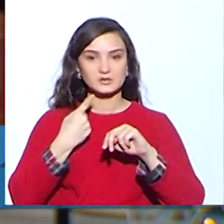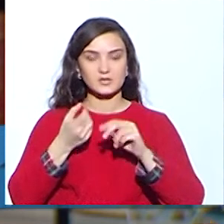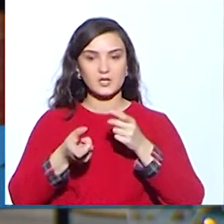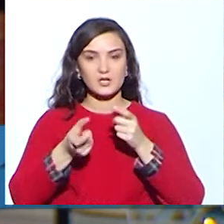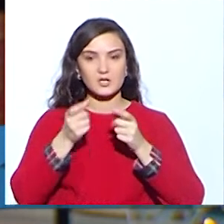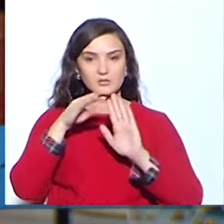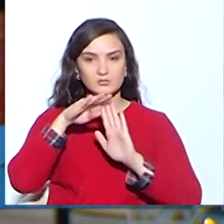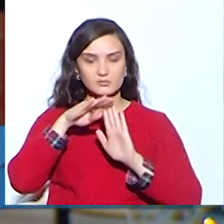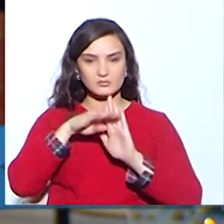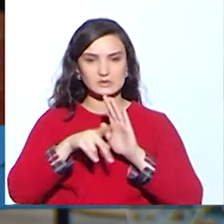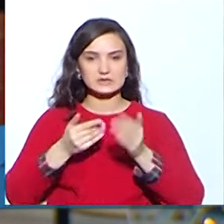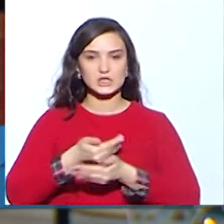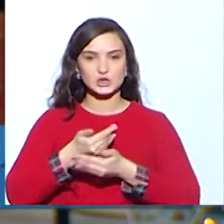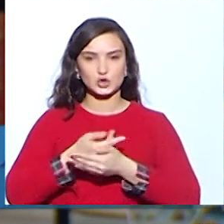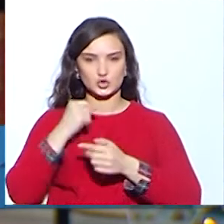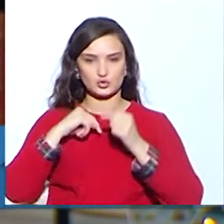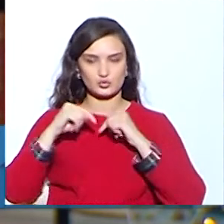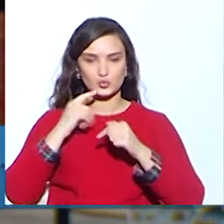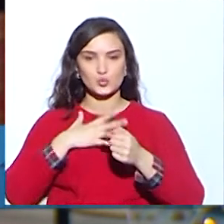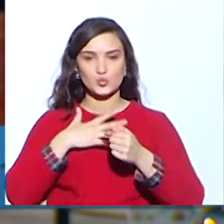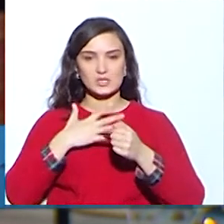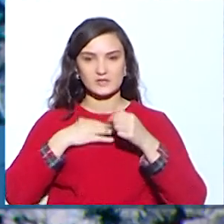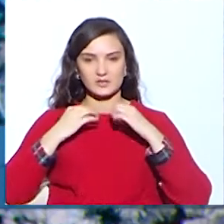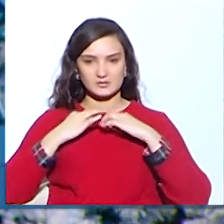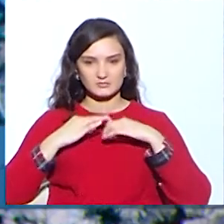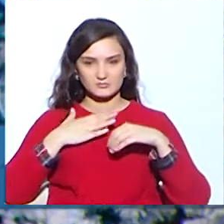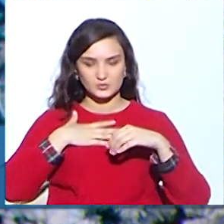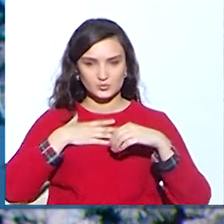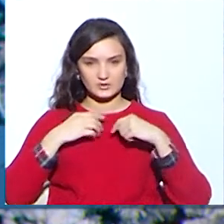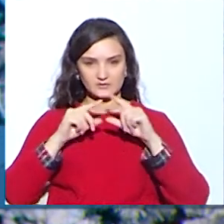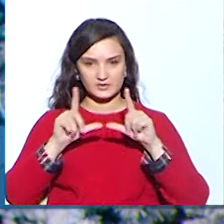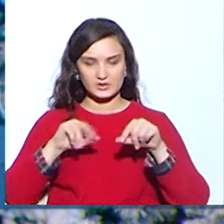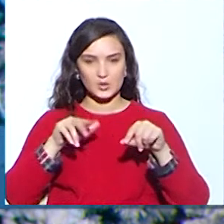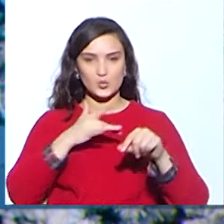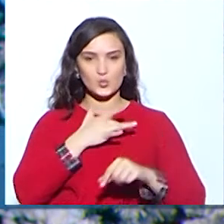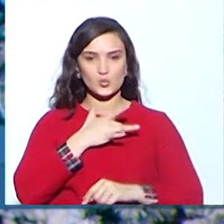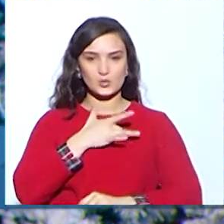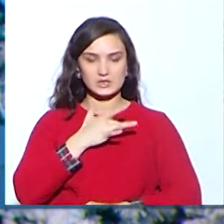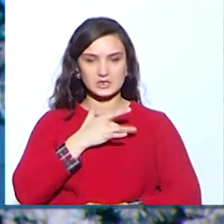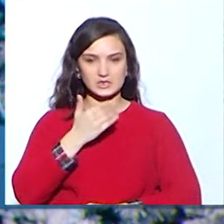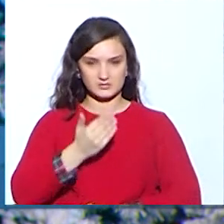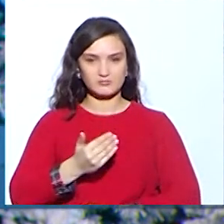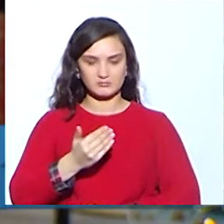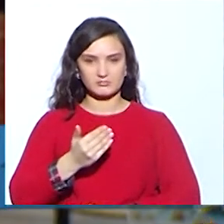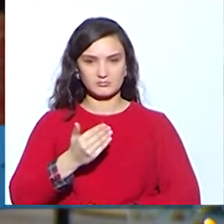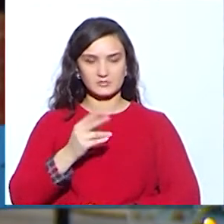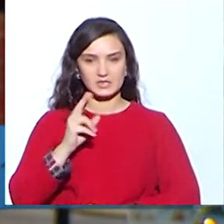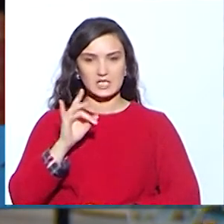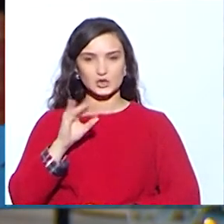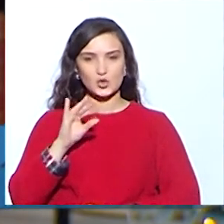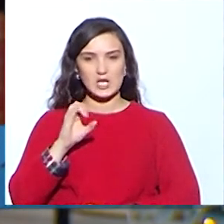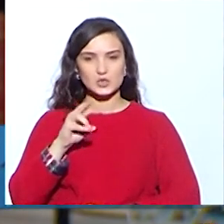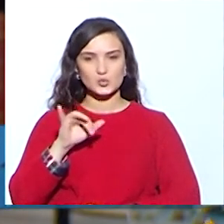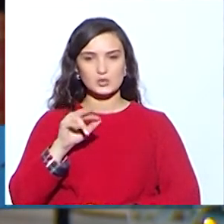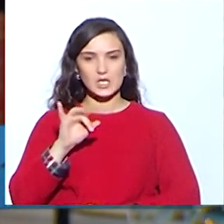უკვე მოგზოტვინის სასიცოცხლო ცენტრებზე და სუნთქვის ცენტრის დამბლისა და გულსიძარცვთა სისტემის კარდიოვასკულარული